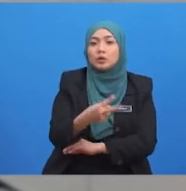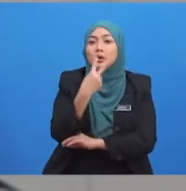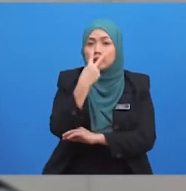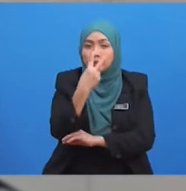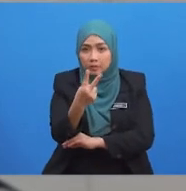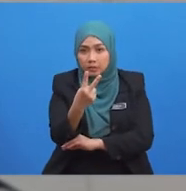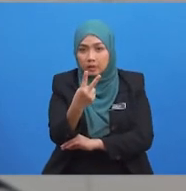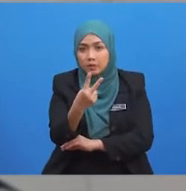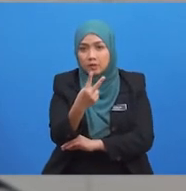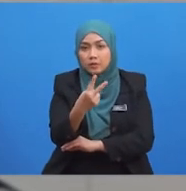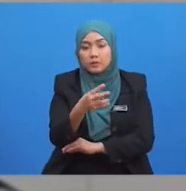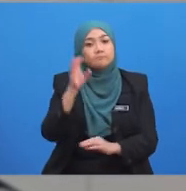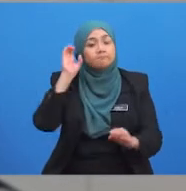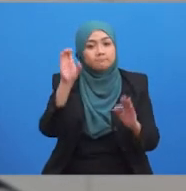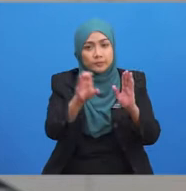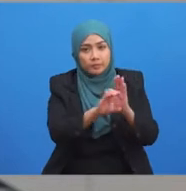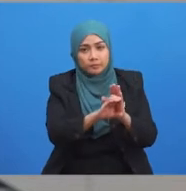Perhatikan skrin TV anda ya.